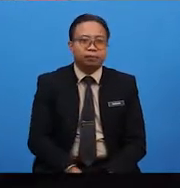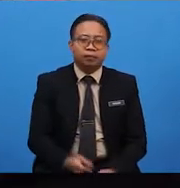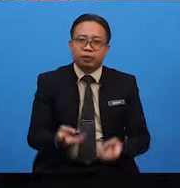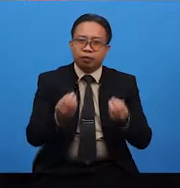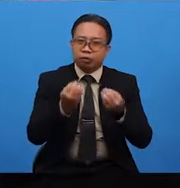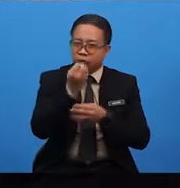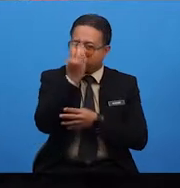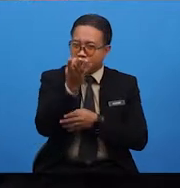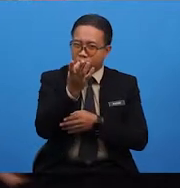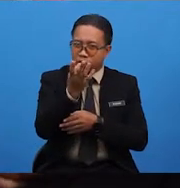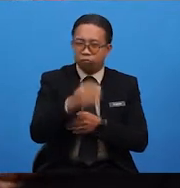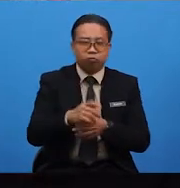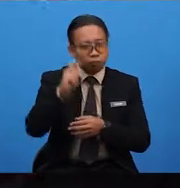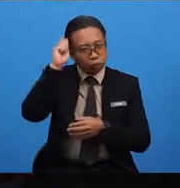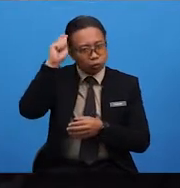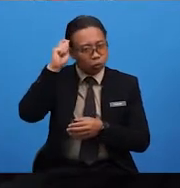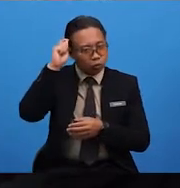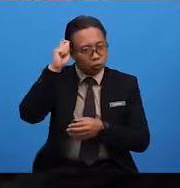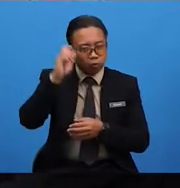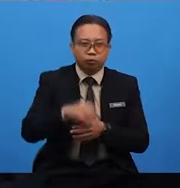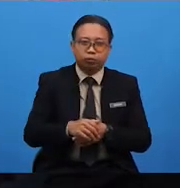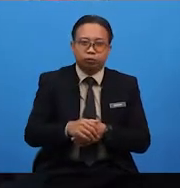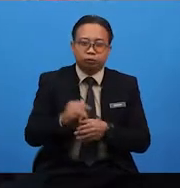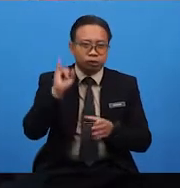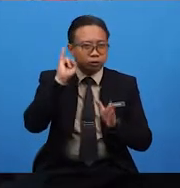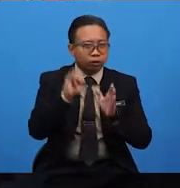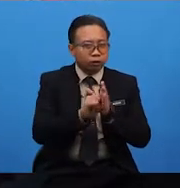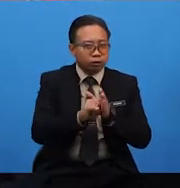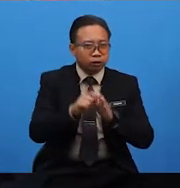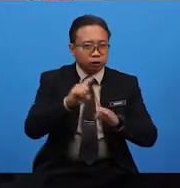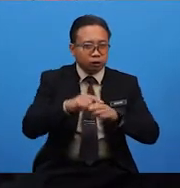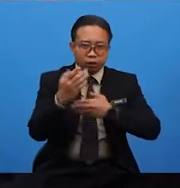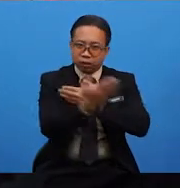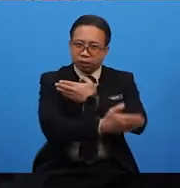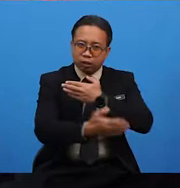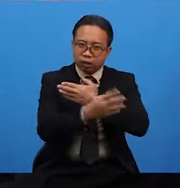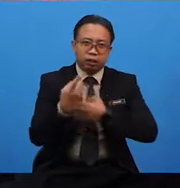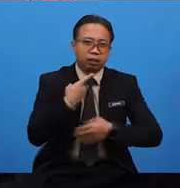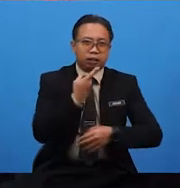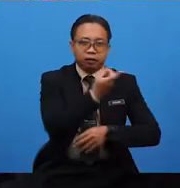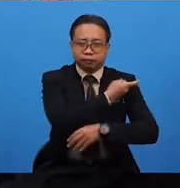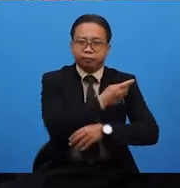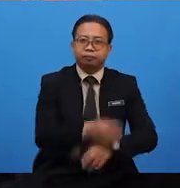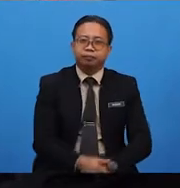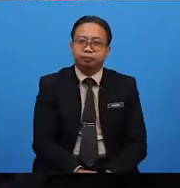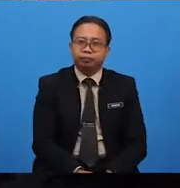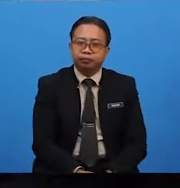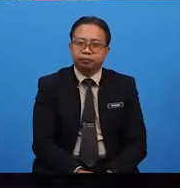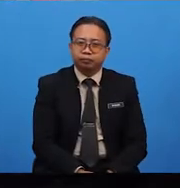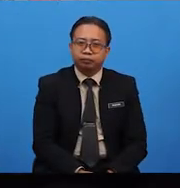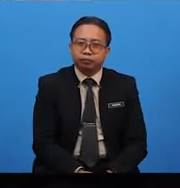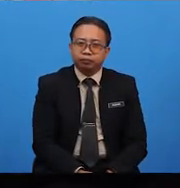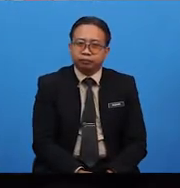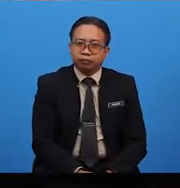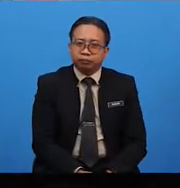hendak menerangkan tokoh-tokoh ilustrasi yang terkenal di negara kita cepat-cepat Ia ciptakan